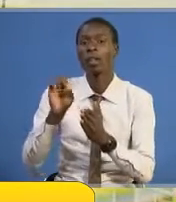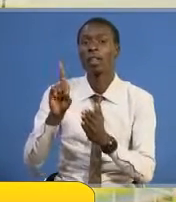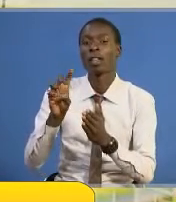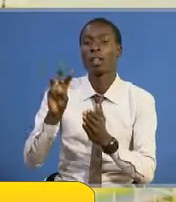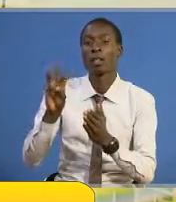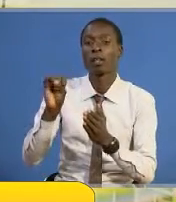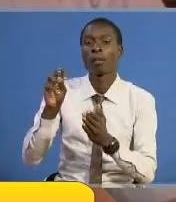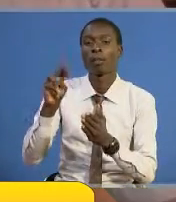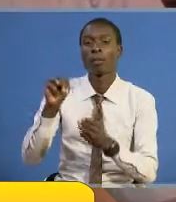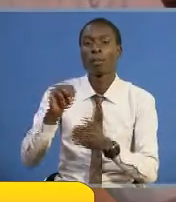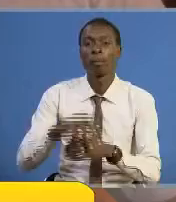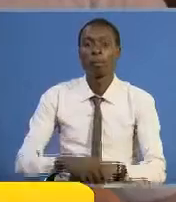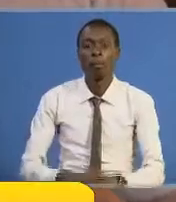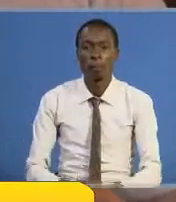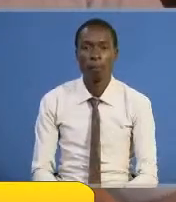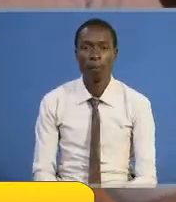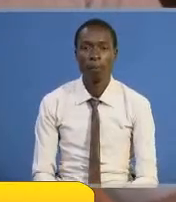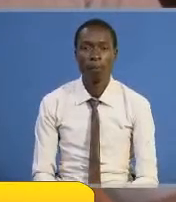Edwin.